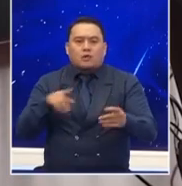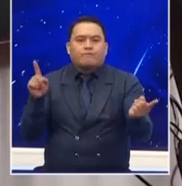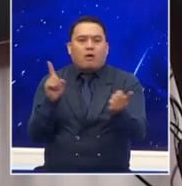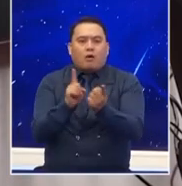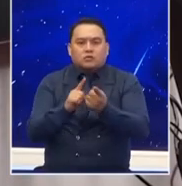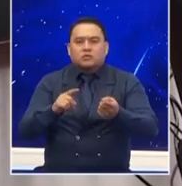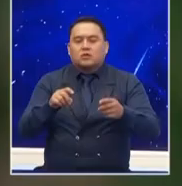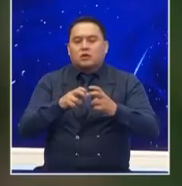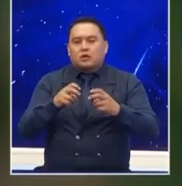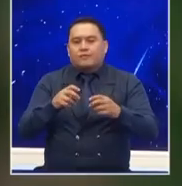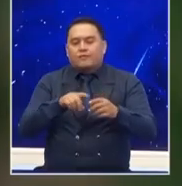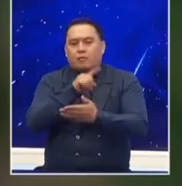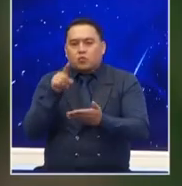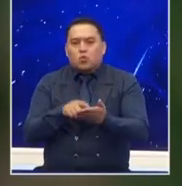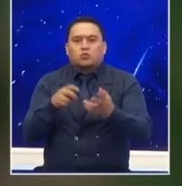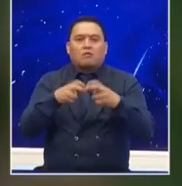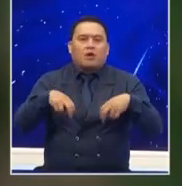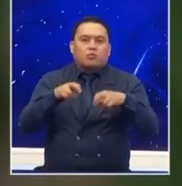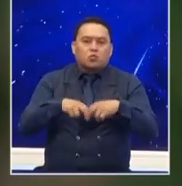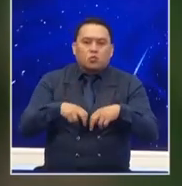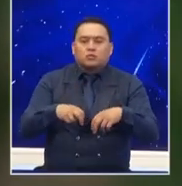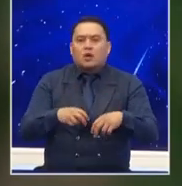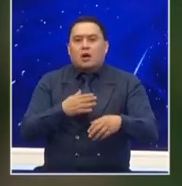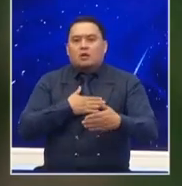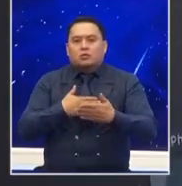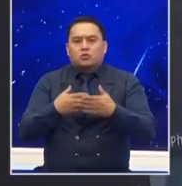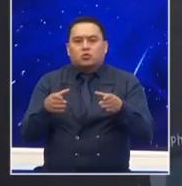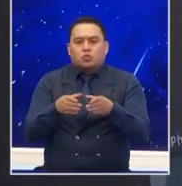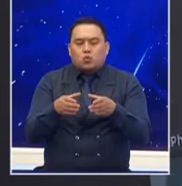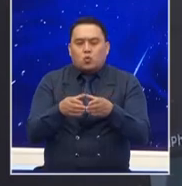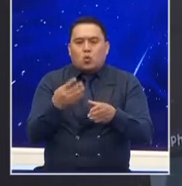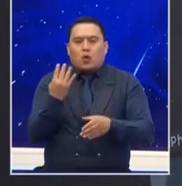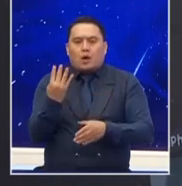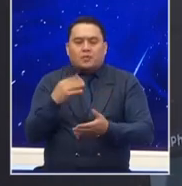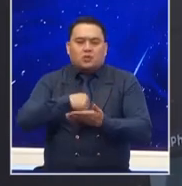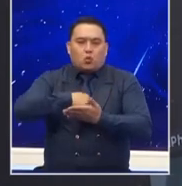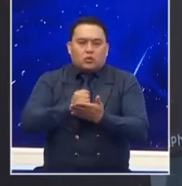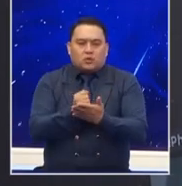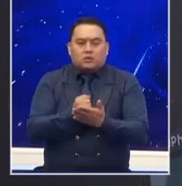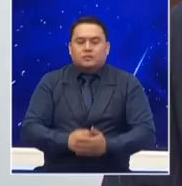Онлайн басқосуда әлеуметтік қатынастар тізбесі анықталып, дербес 4 комиссия құрамы бекітілді.